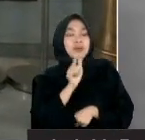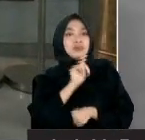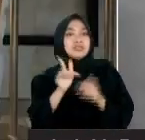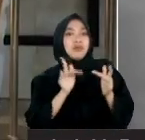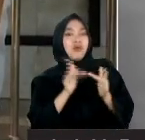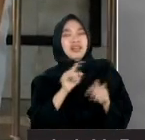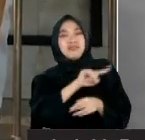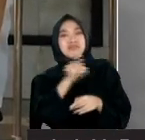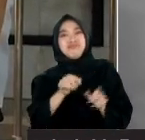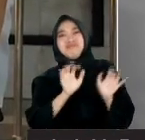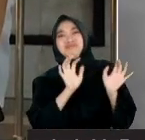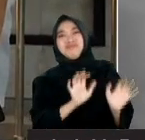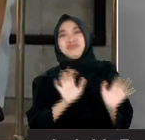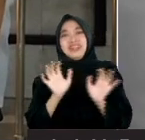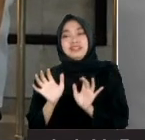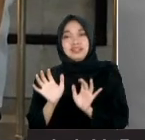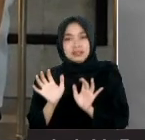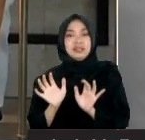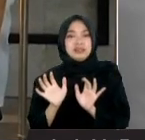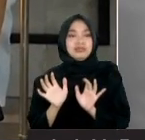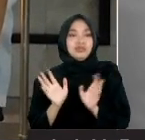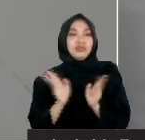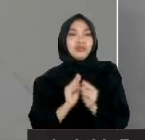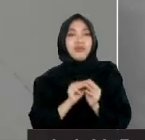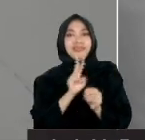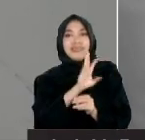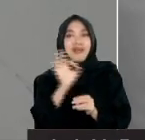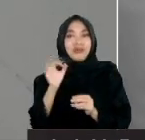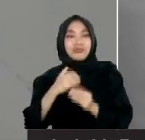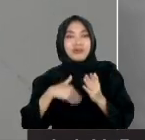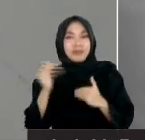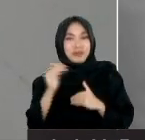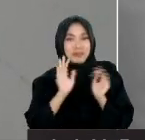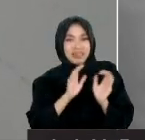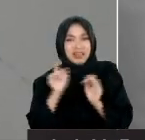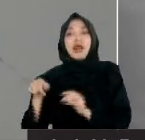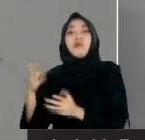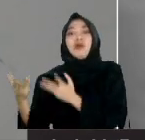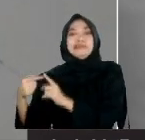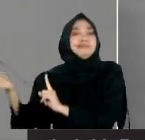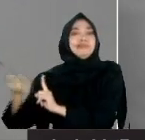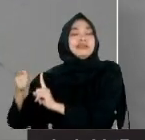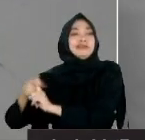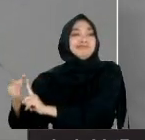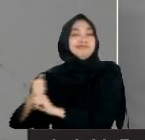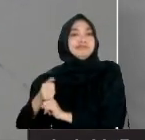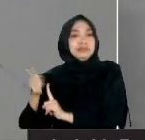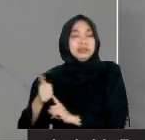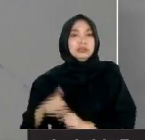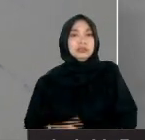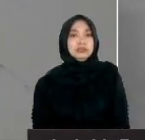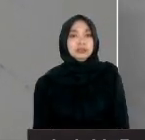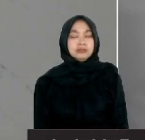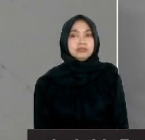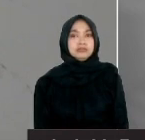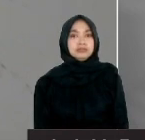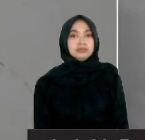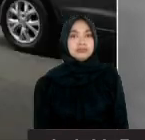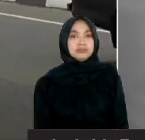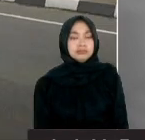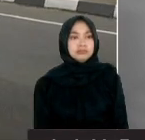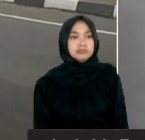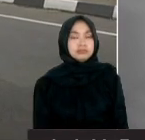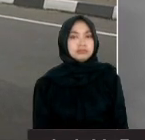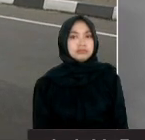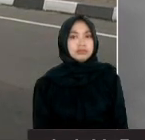bisnis online yang dijanjikan oleh pelaku ini cukup banyak dan korban secara materinya juga